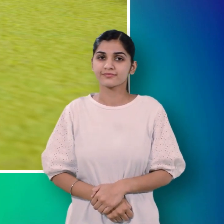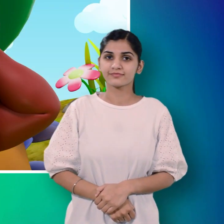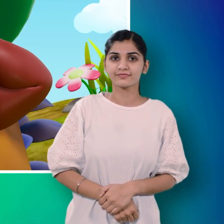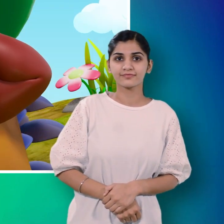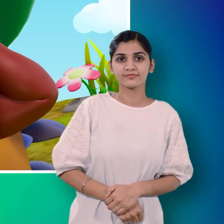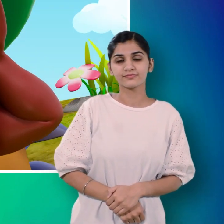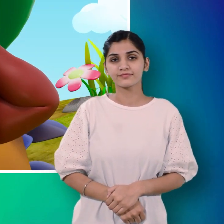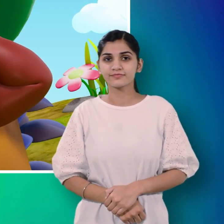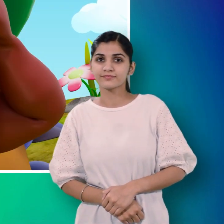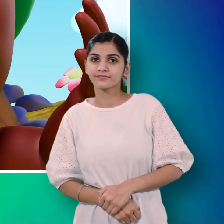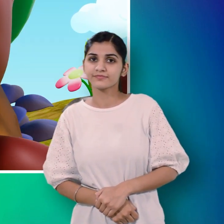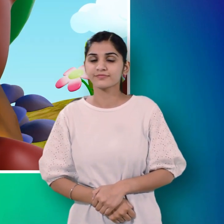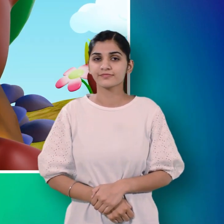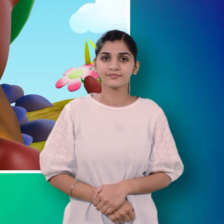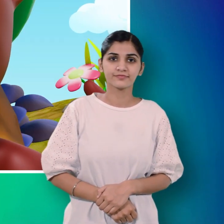नाच।